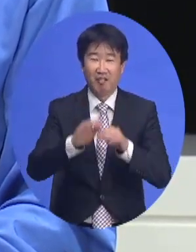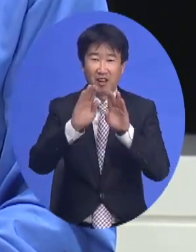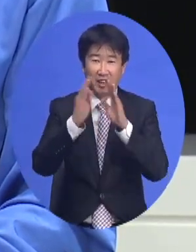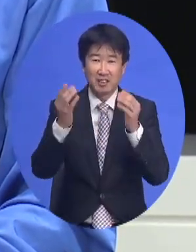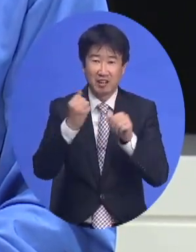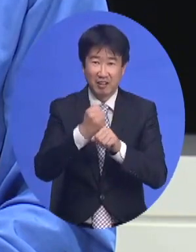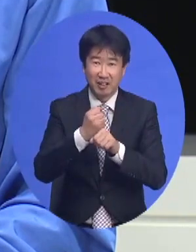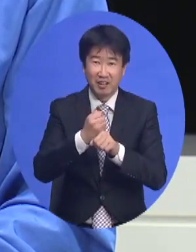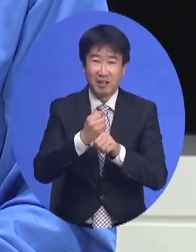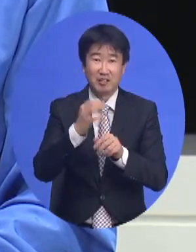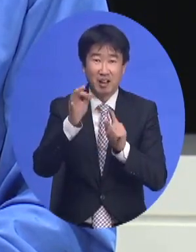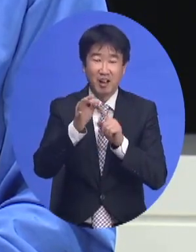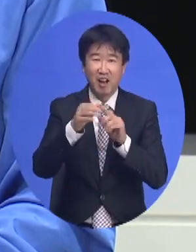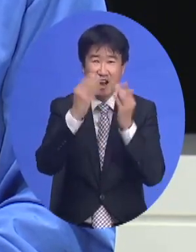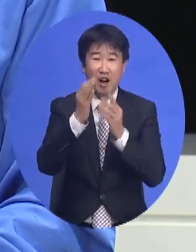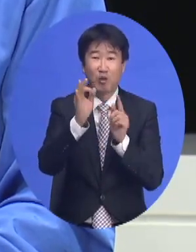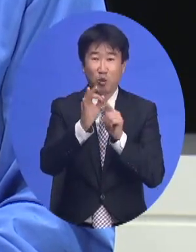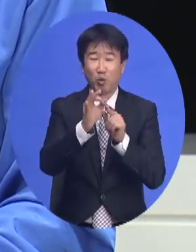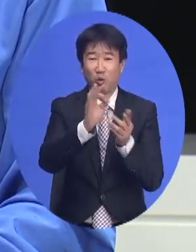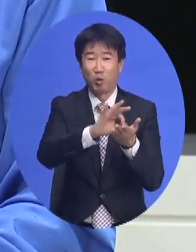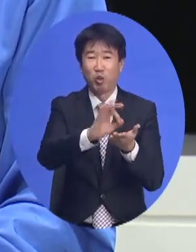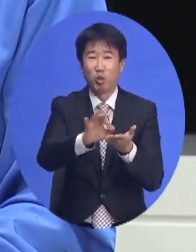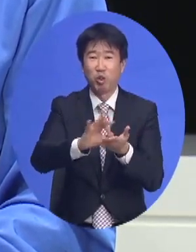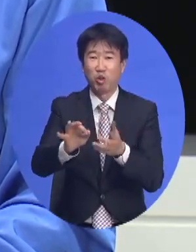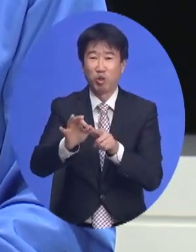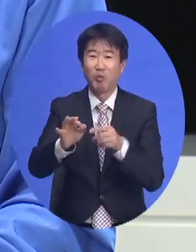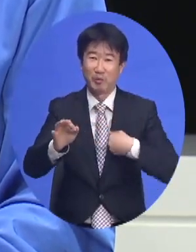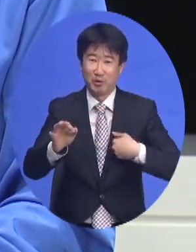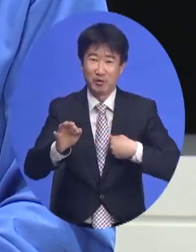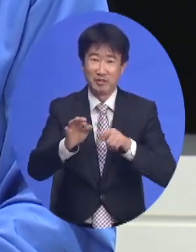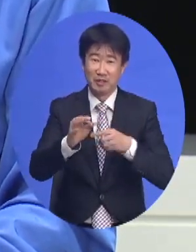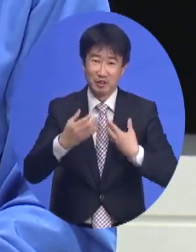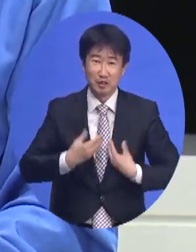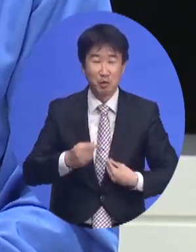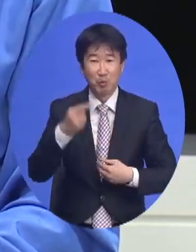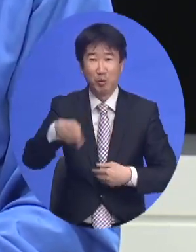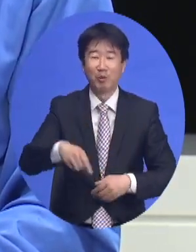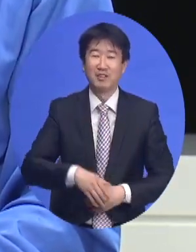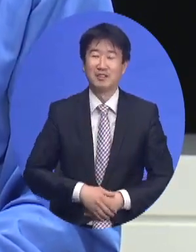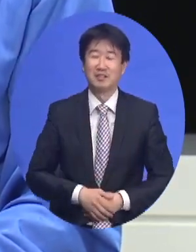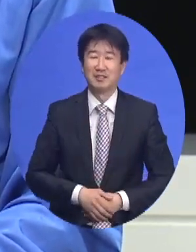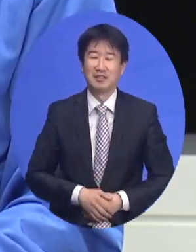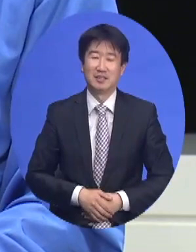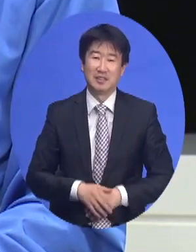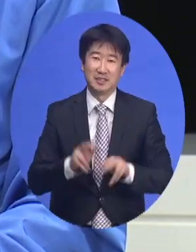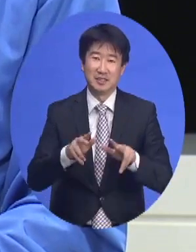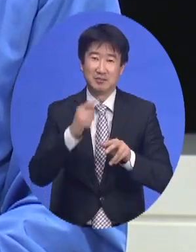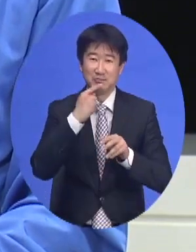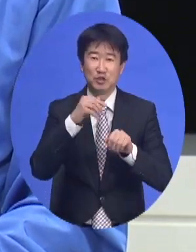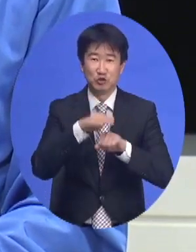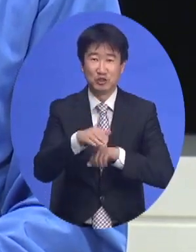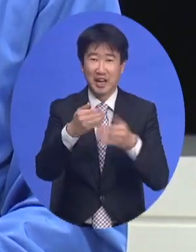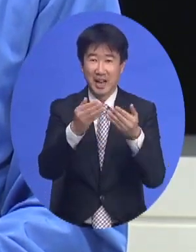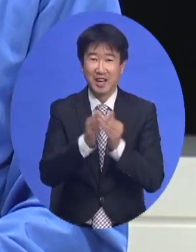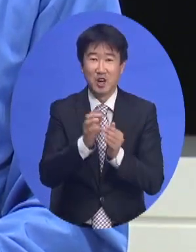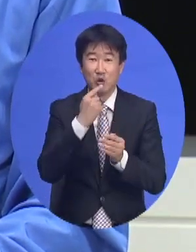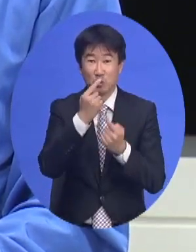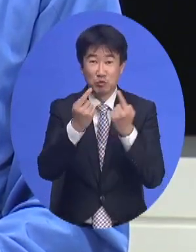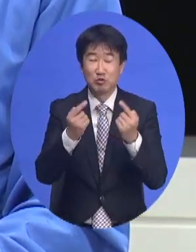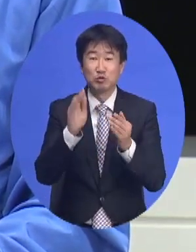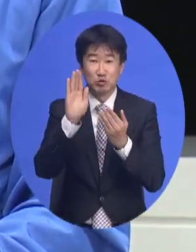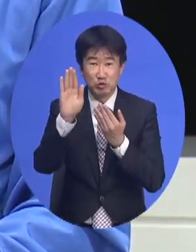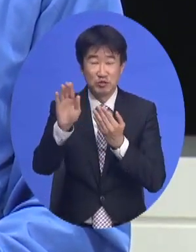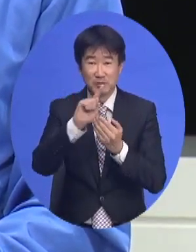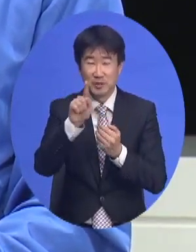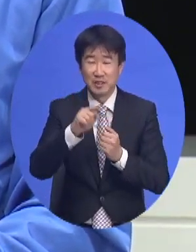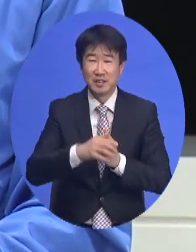개최하겠다 이런데 다 돈이에요. 근데 좀 실망이 있어요. 왜냐하면 우리가 지금 민주당의 촛불 이후로 민주당의